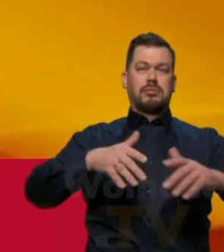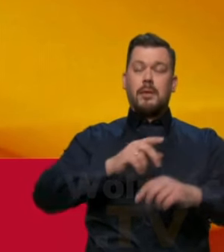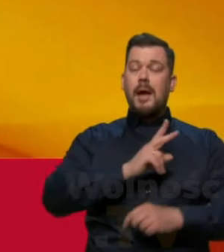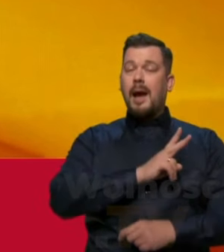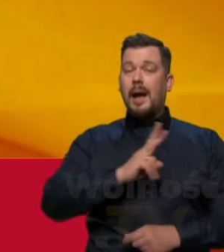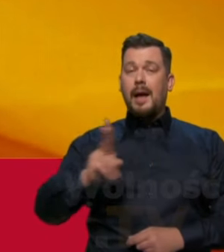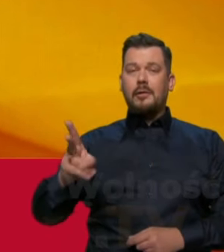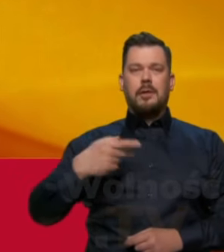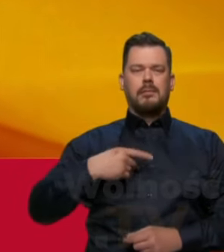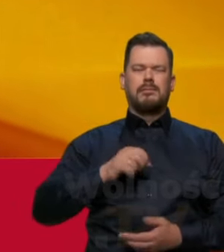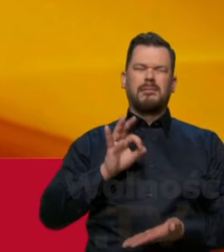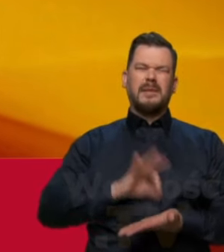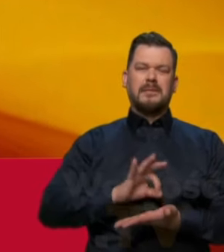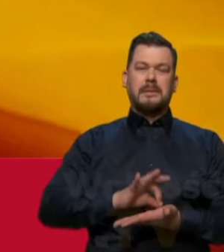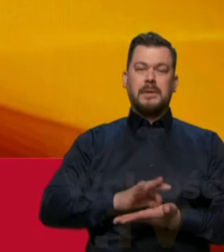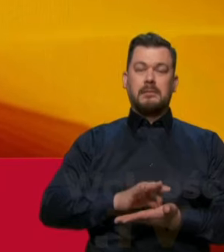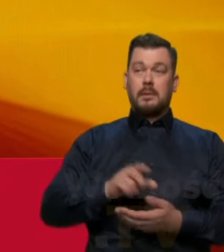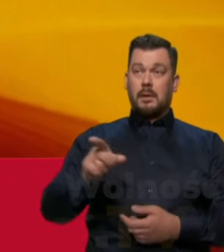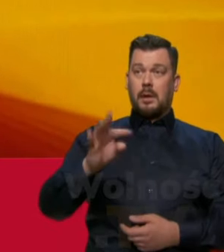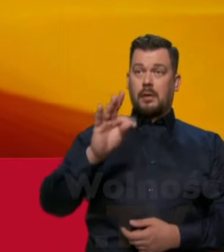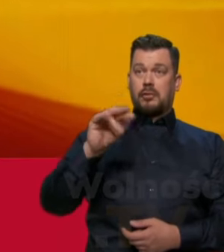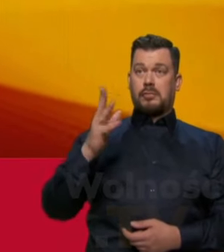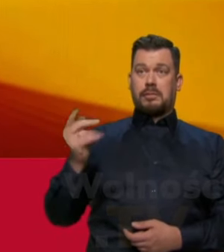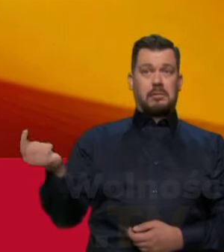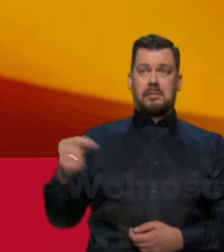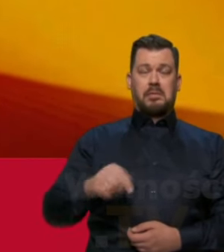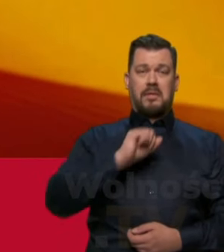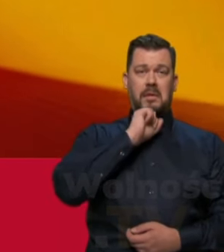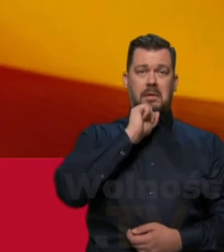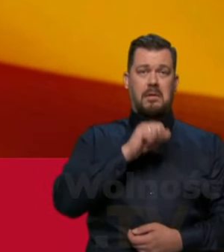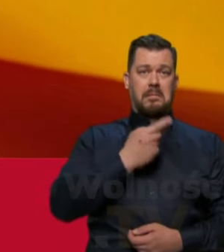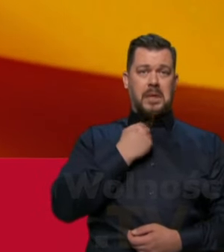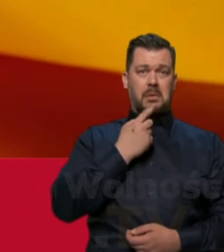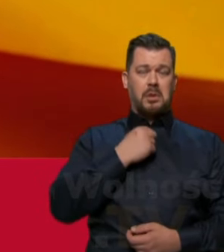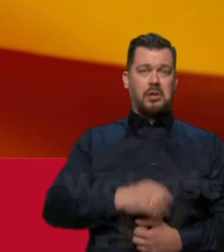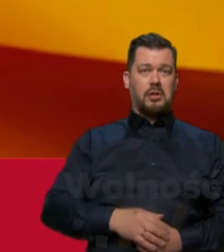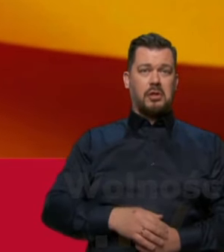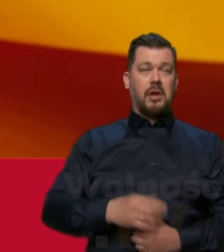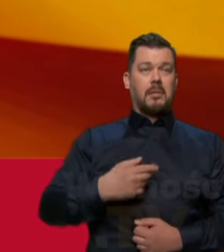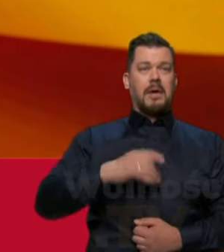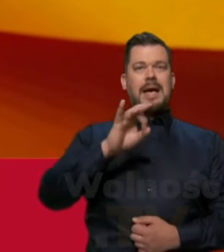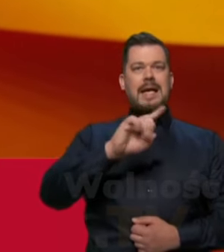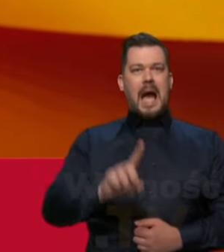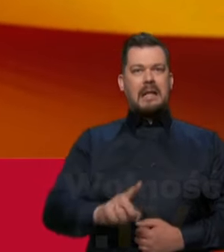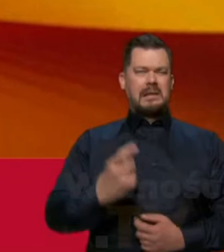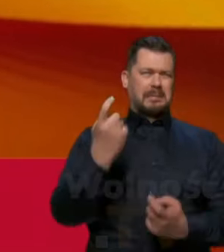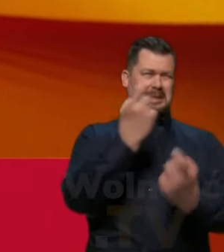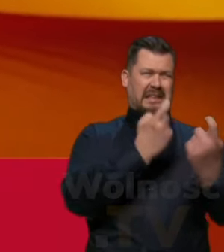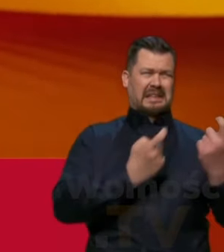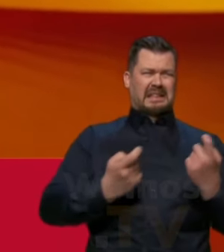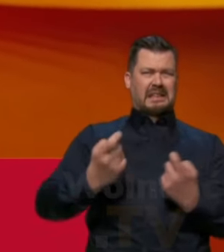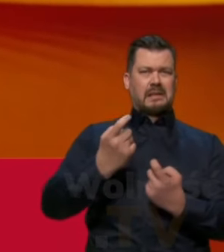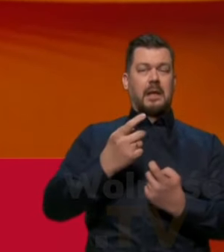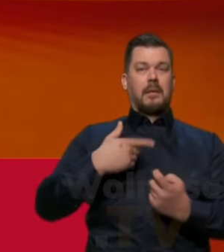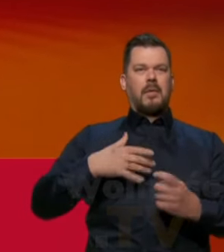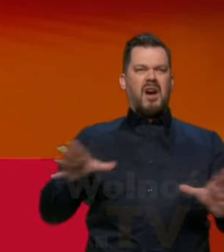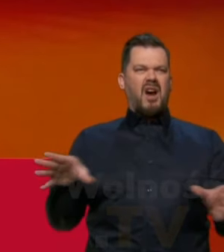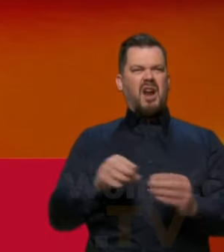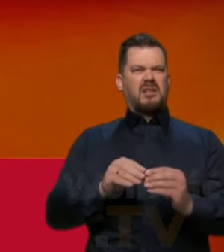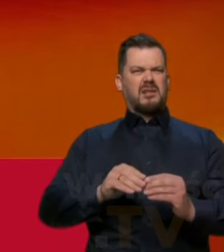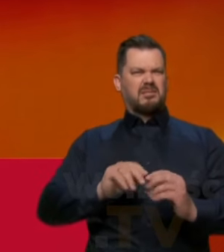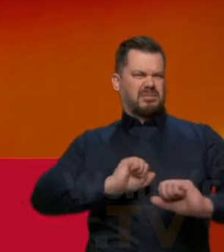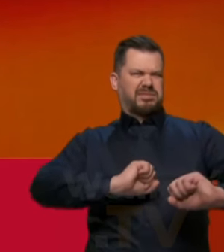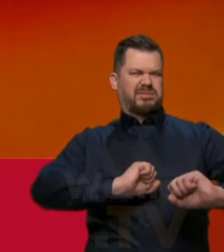Warszawie, nie spotykałam tam zbyt często pana prezydenta. Kiedy atakowano nas gazem, kiedy ja razem z kobietami stawałam